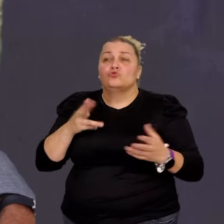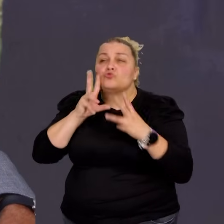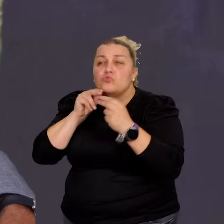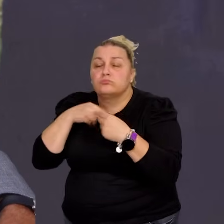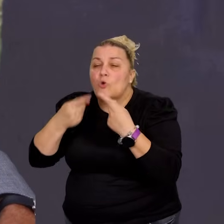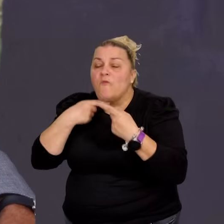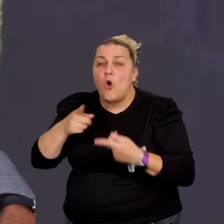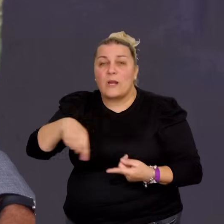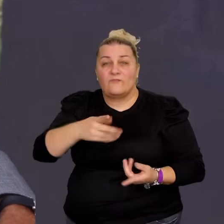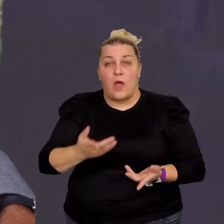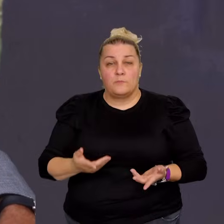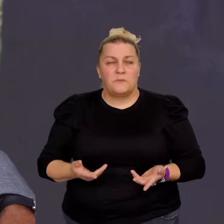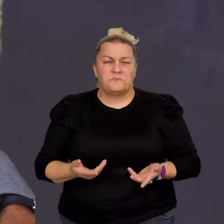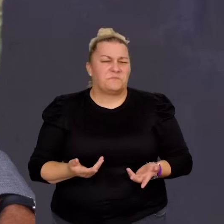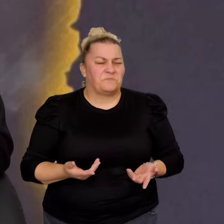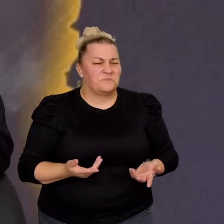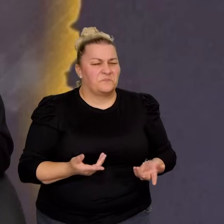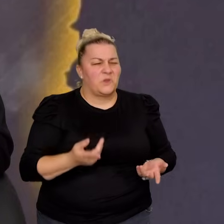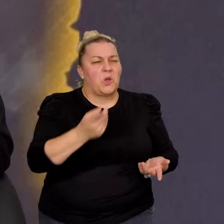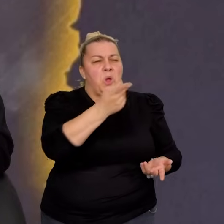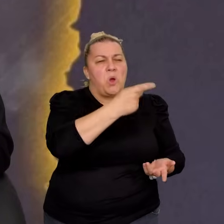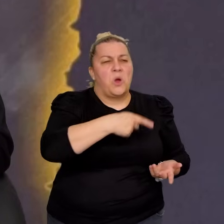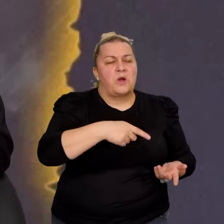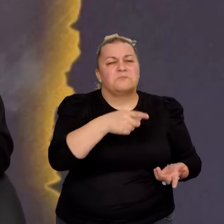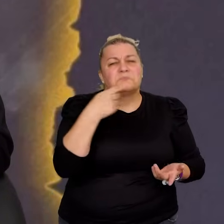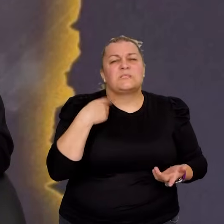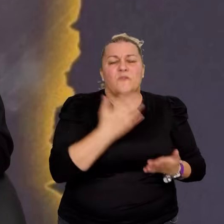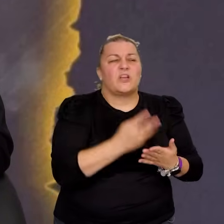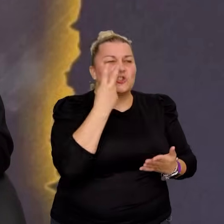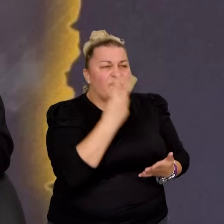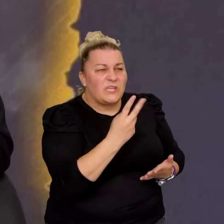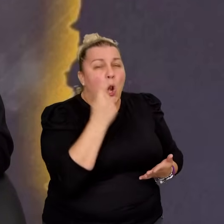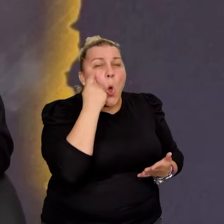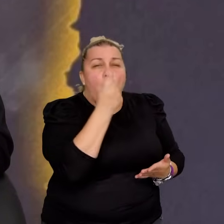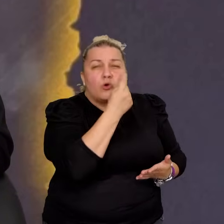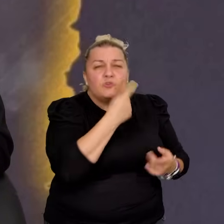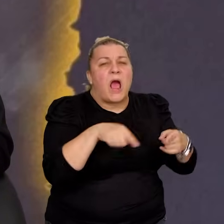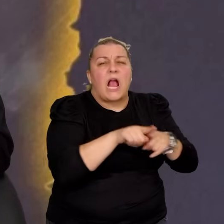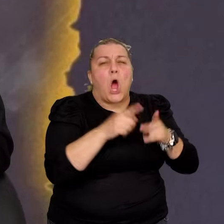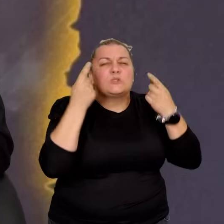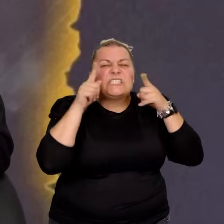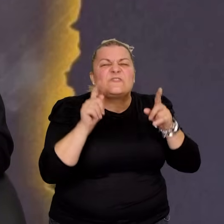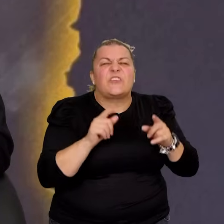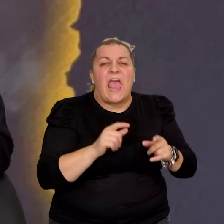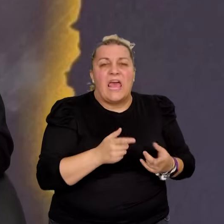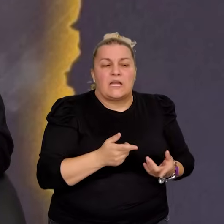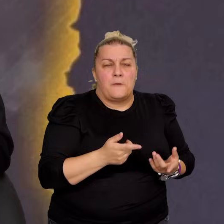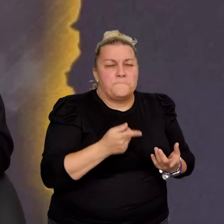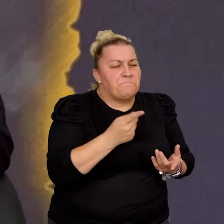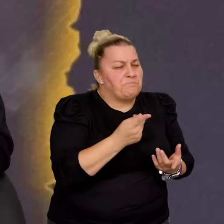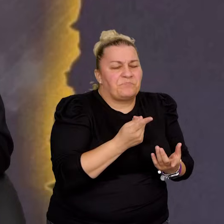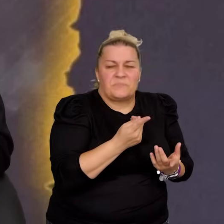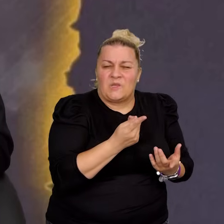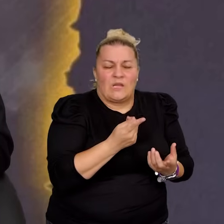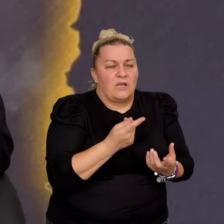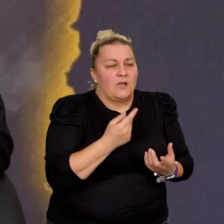vam govorili tada? Pa nisu oni imali, vidjelo se to zvjerstvo u njihovim očima, oni su jednostavno,